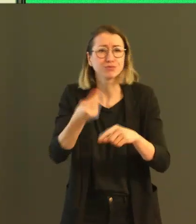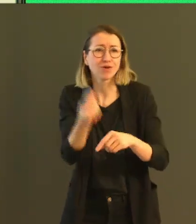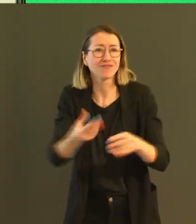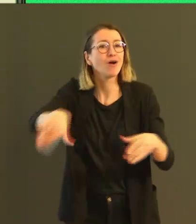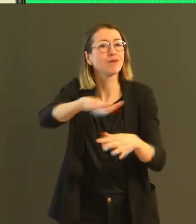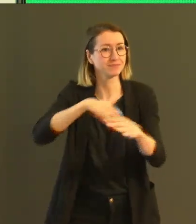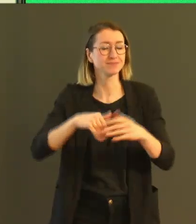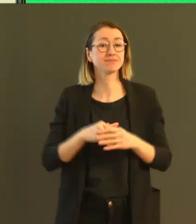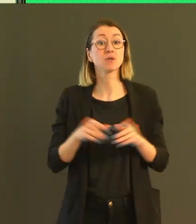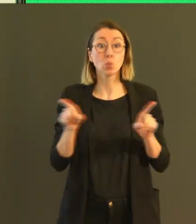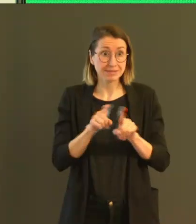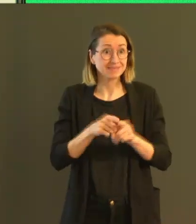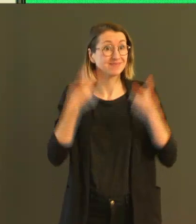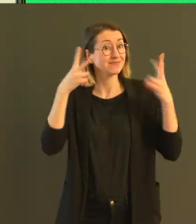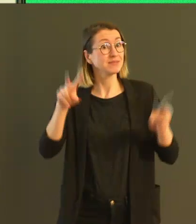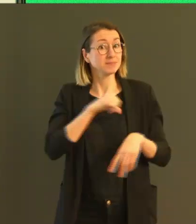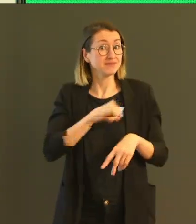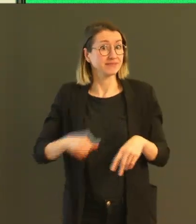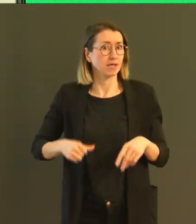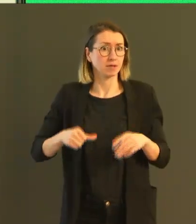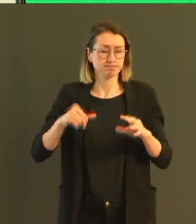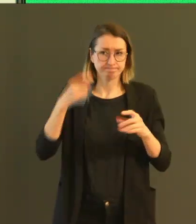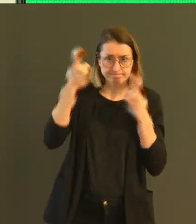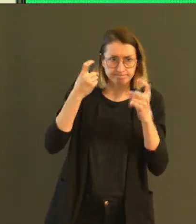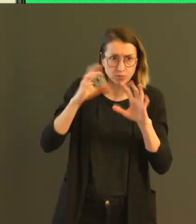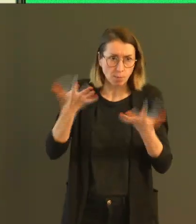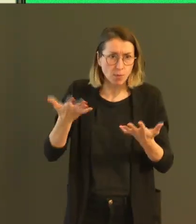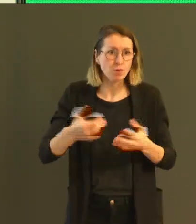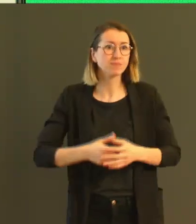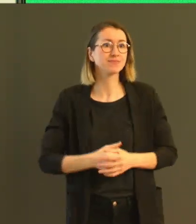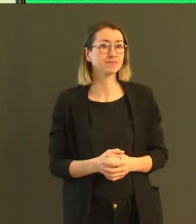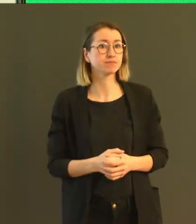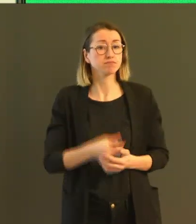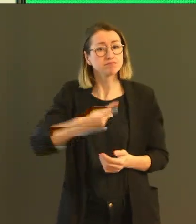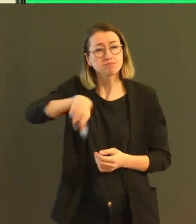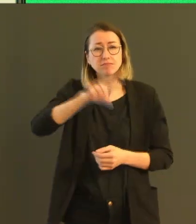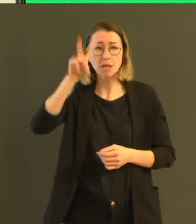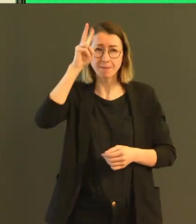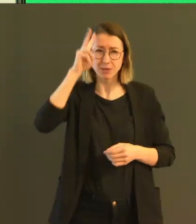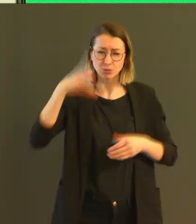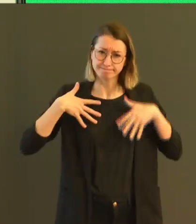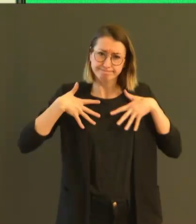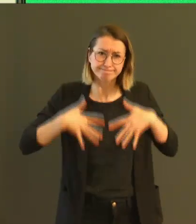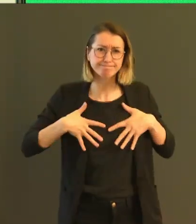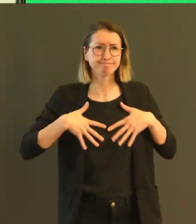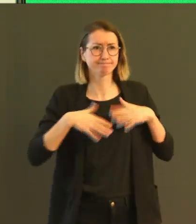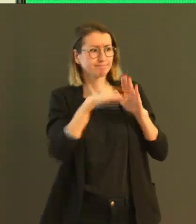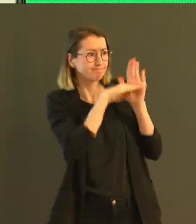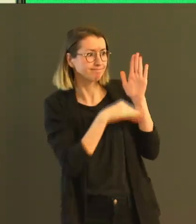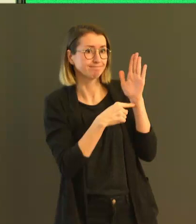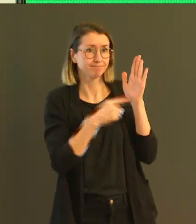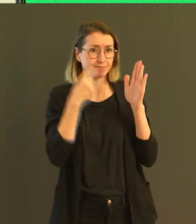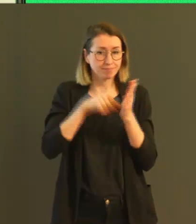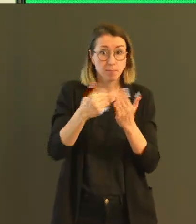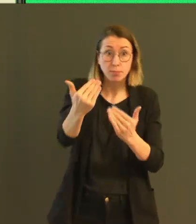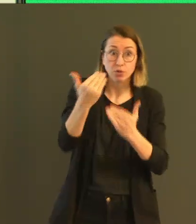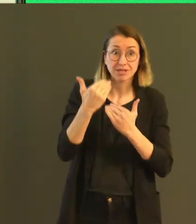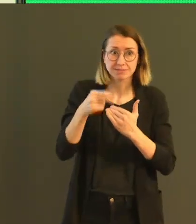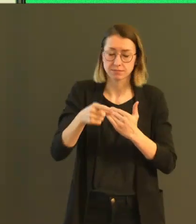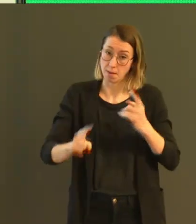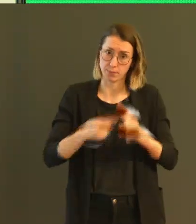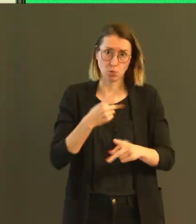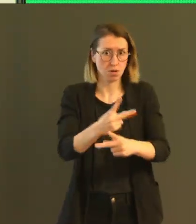maintenant de nous protéger et de protéger les autres contre le virus continuons à le faire continuons à